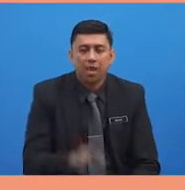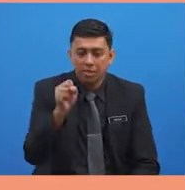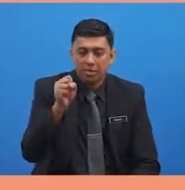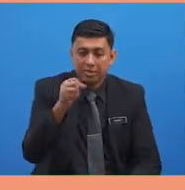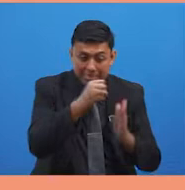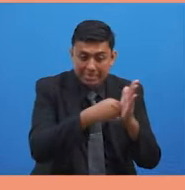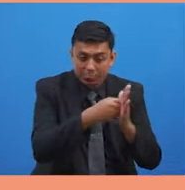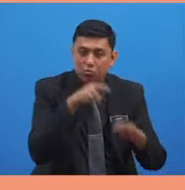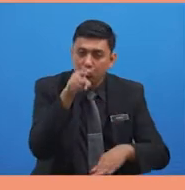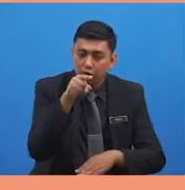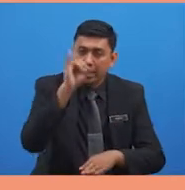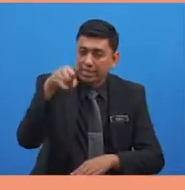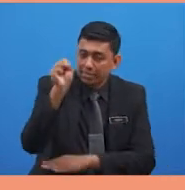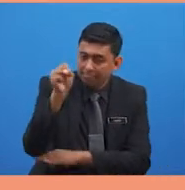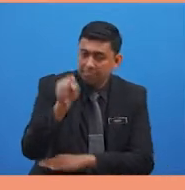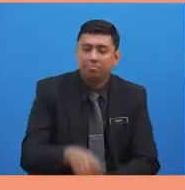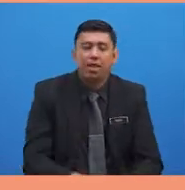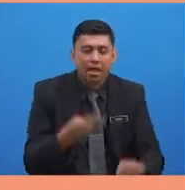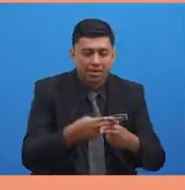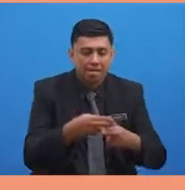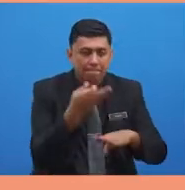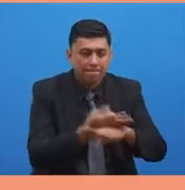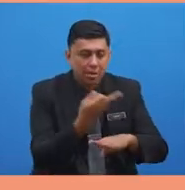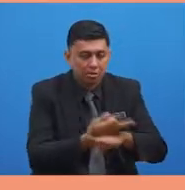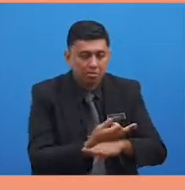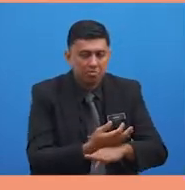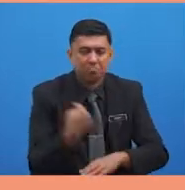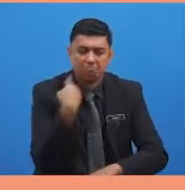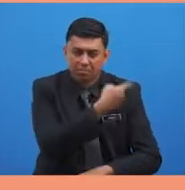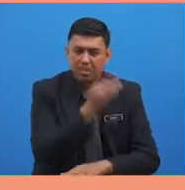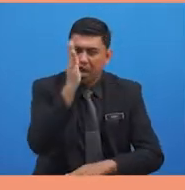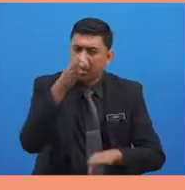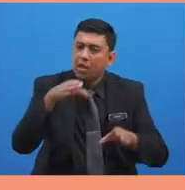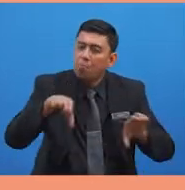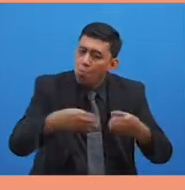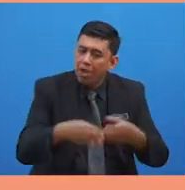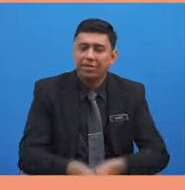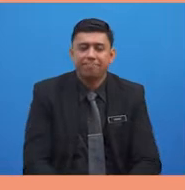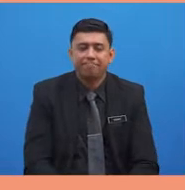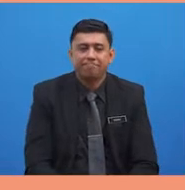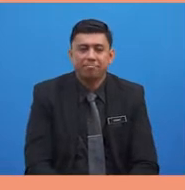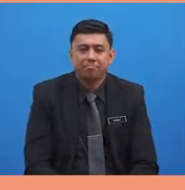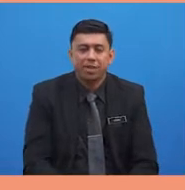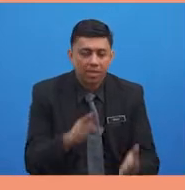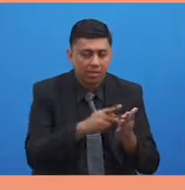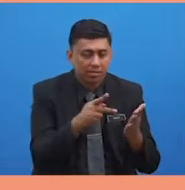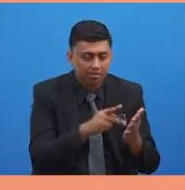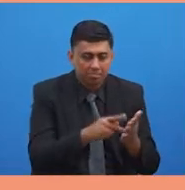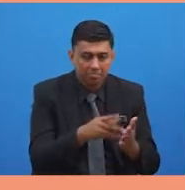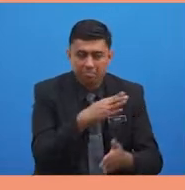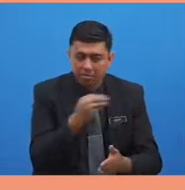script.javascript. Taipkan nama function yang kita akan bina, iaitu